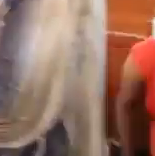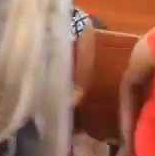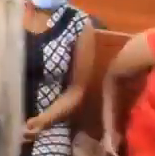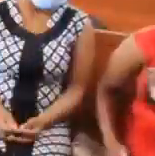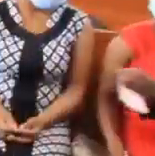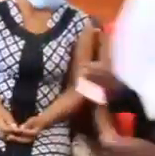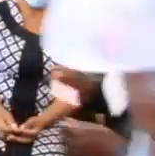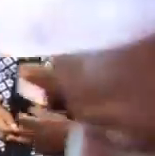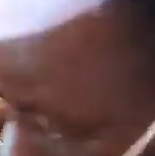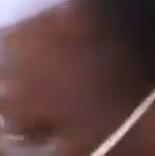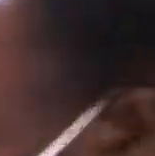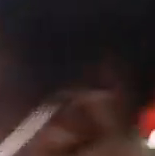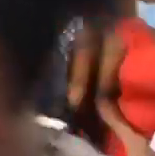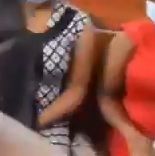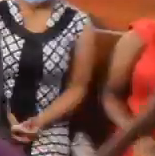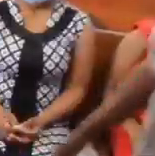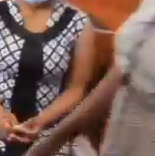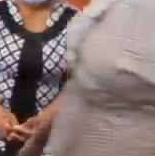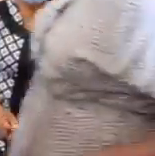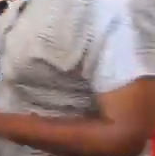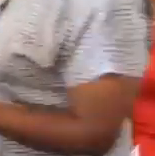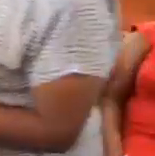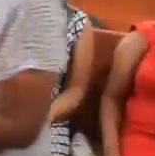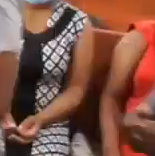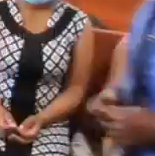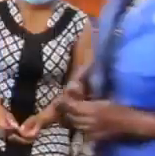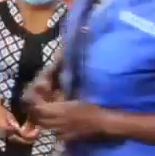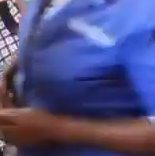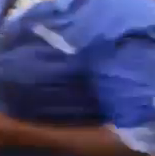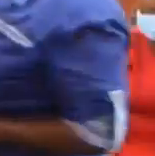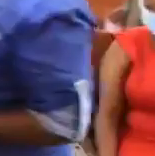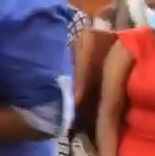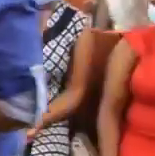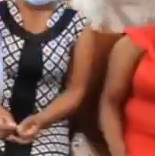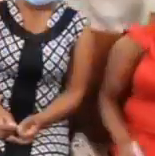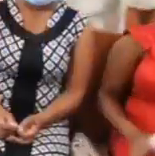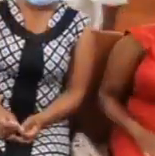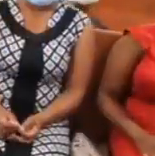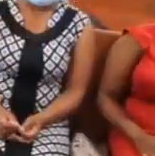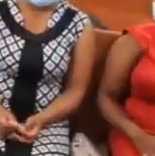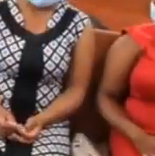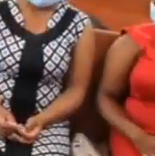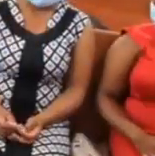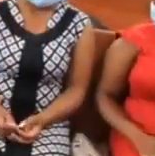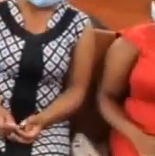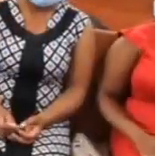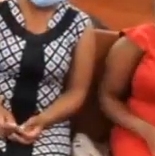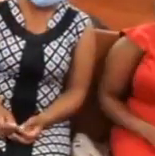Yeah.